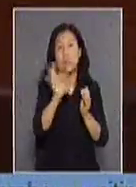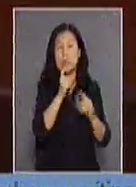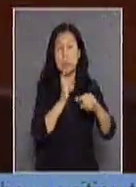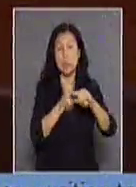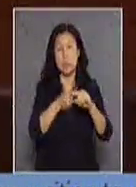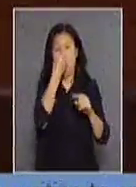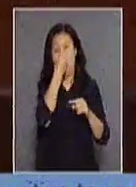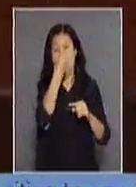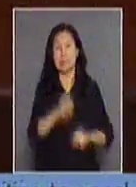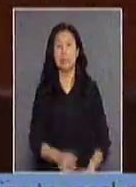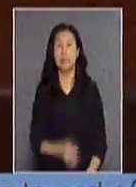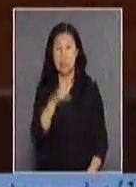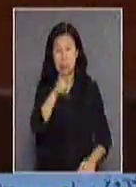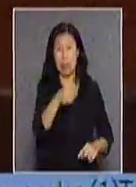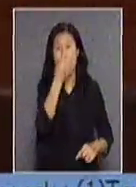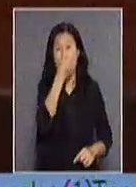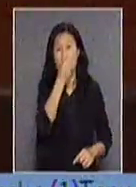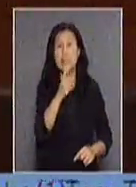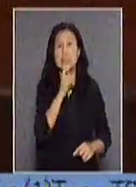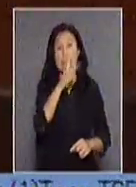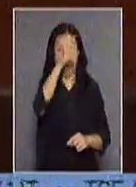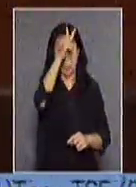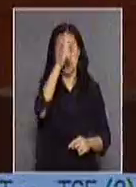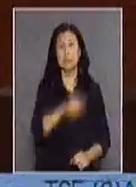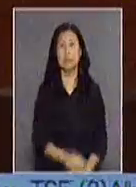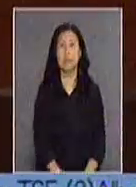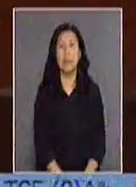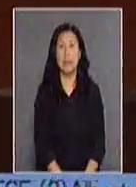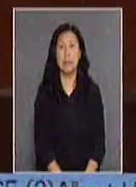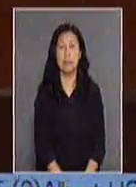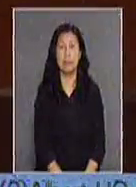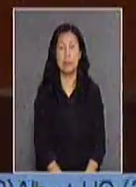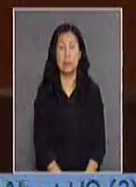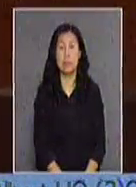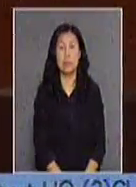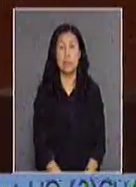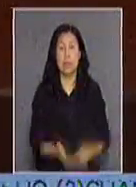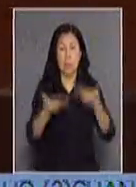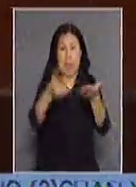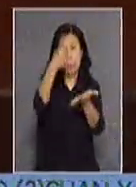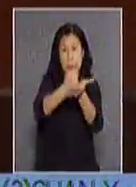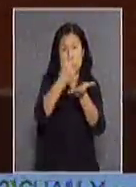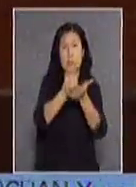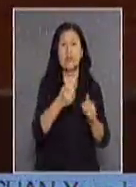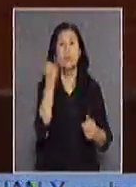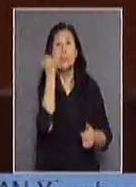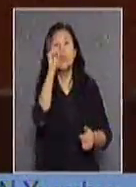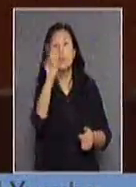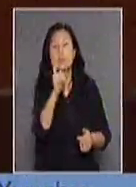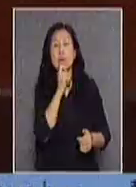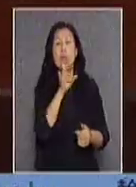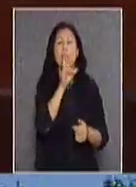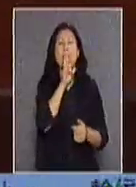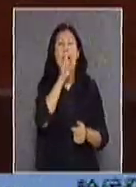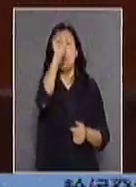香港，這個就是我們的香港政府。在發牌上面不知道有什麼神秘的程